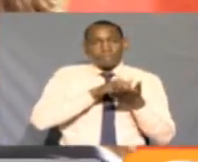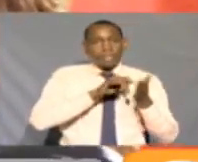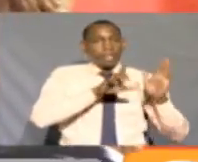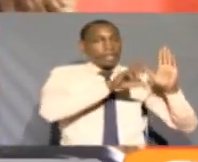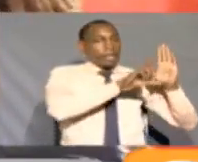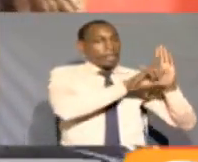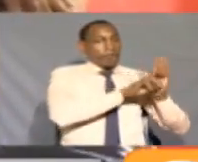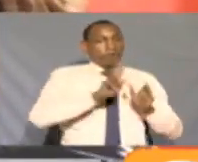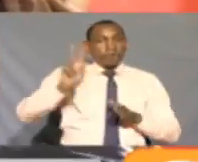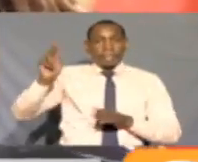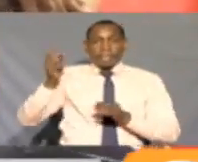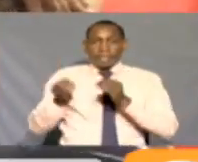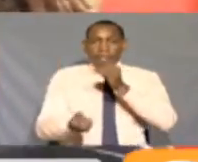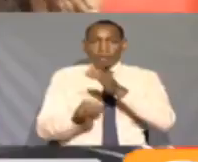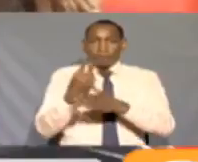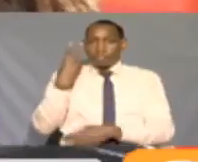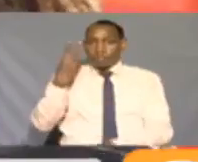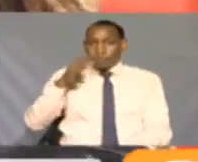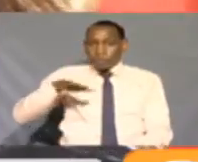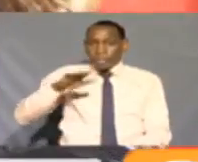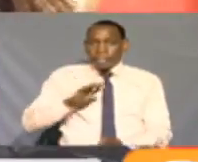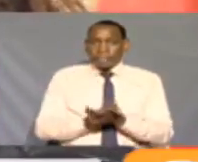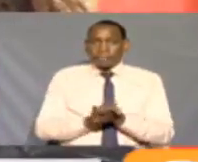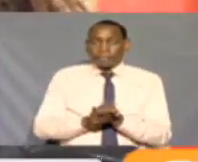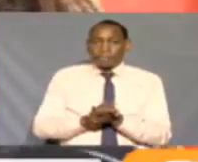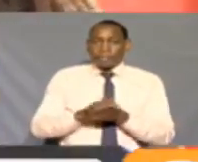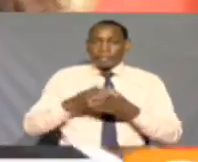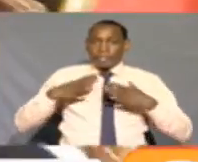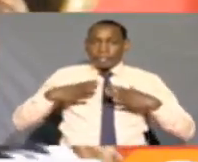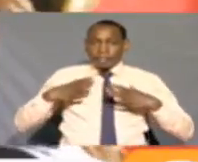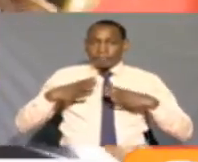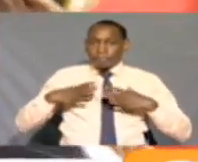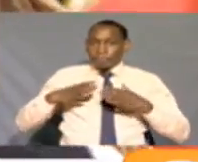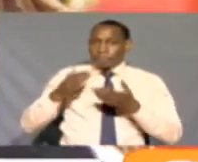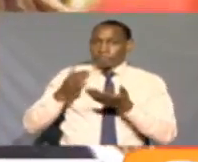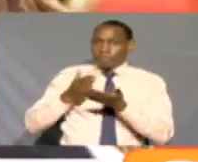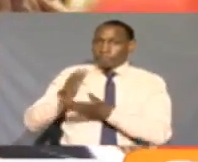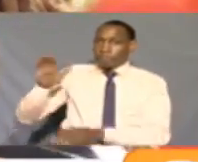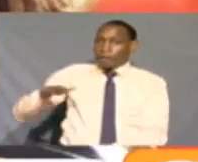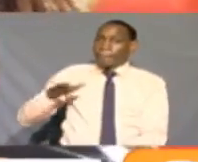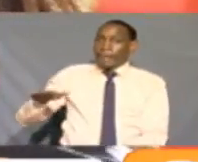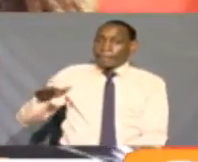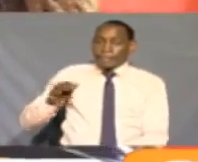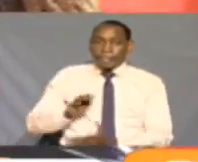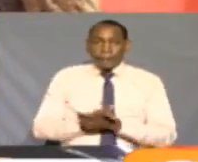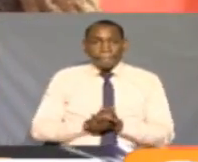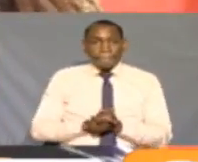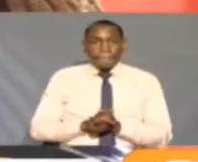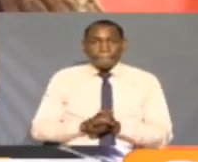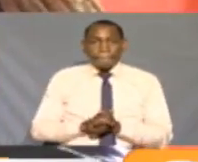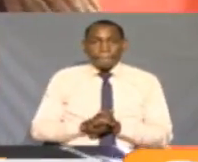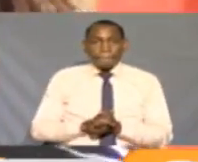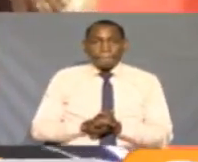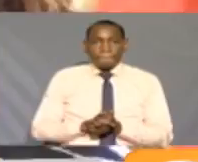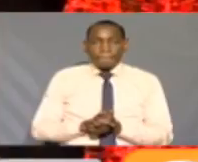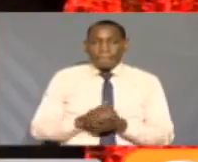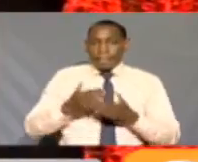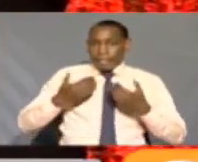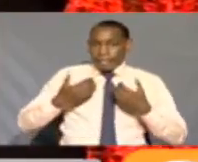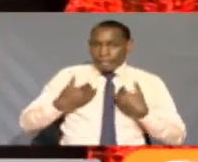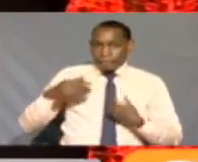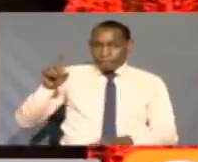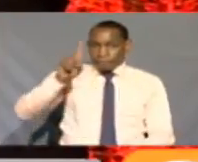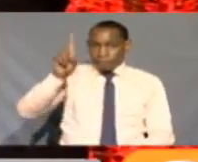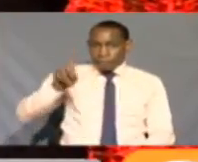sheria Kenya zinatungwa sehemu mbili, hii maraia au bungeni. Sasa kuna swali